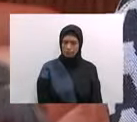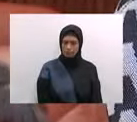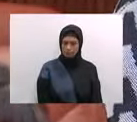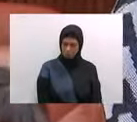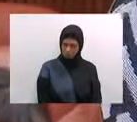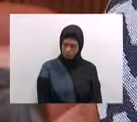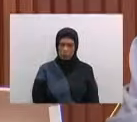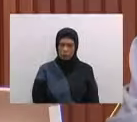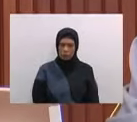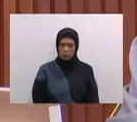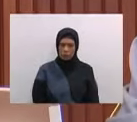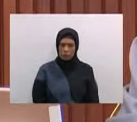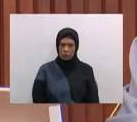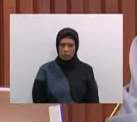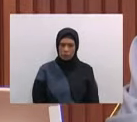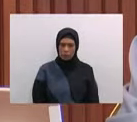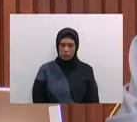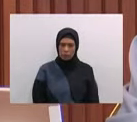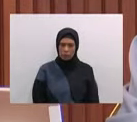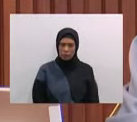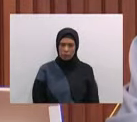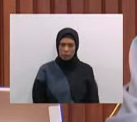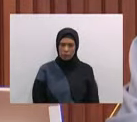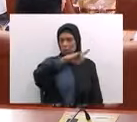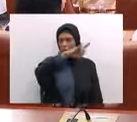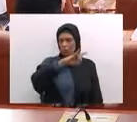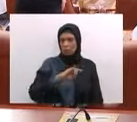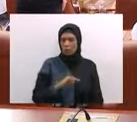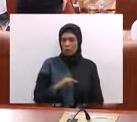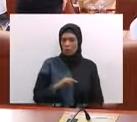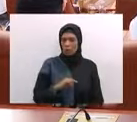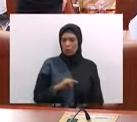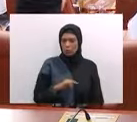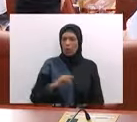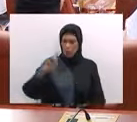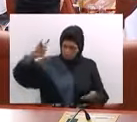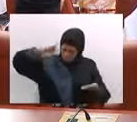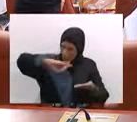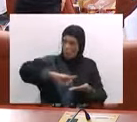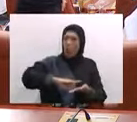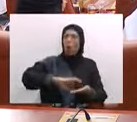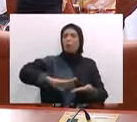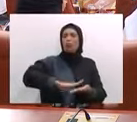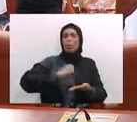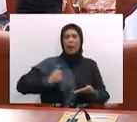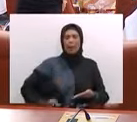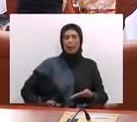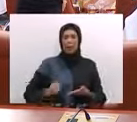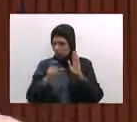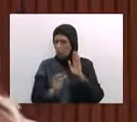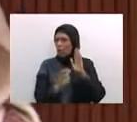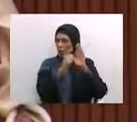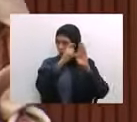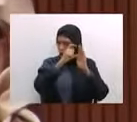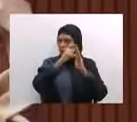ومراقبه المشاريع اللي تقوم بها الدوله واللي تكون مدرجة ضمن مشروع الميزانية العامة. نعم. يعني